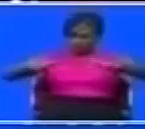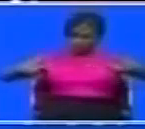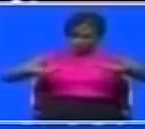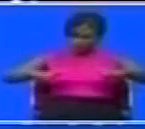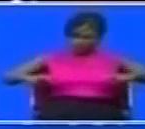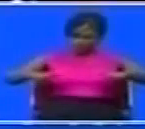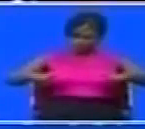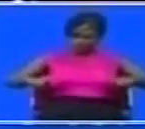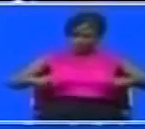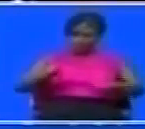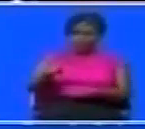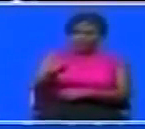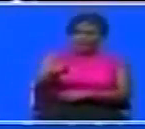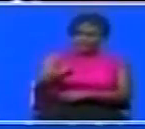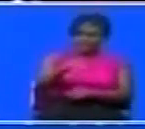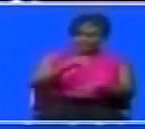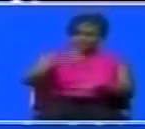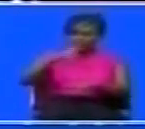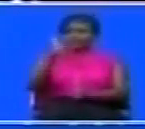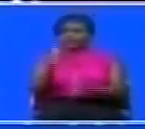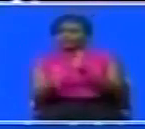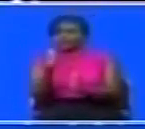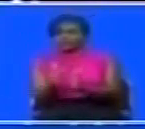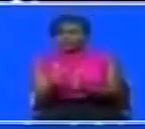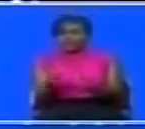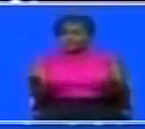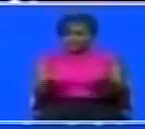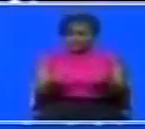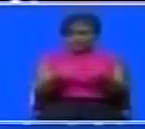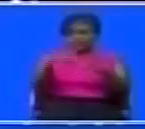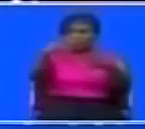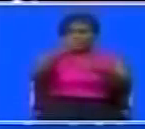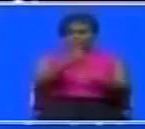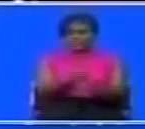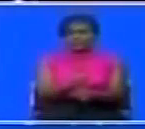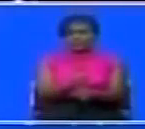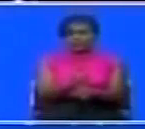kwa mimea hadhara ni gani, na kama kampuni